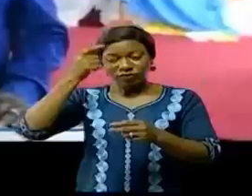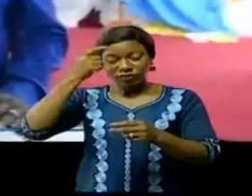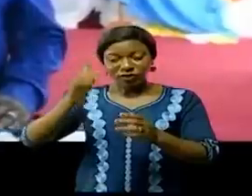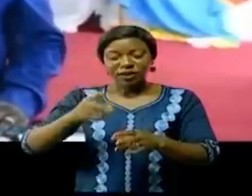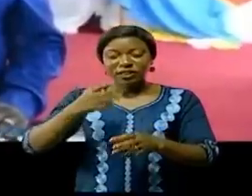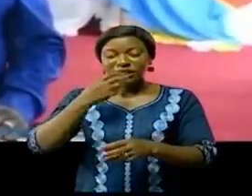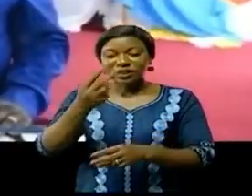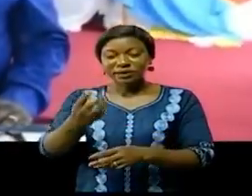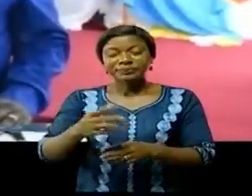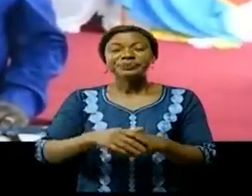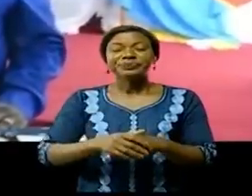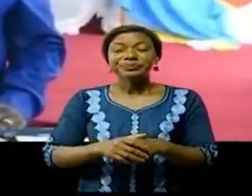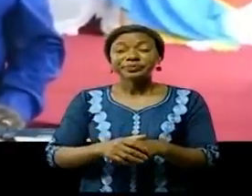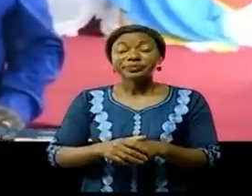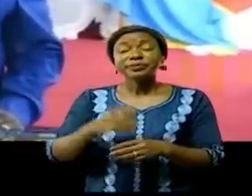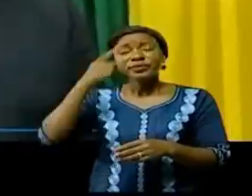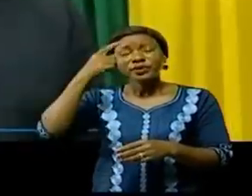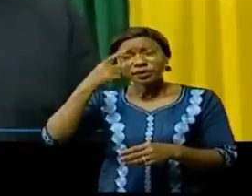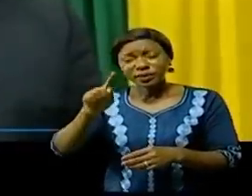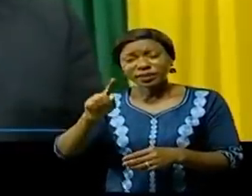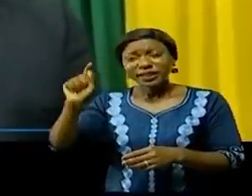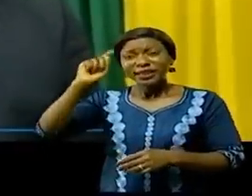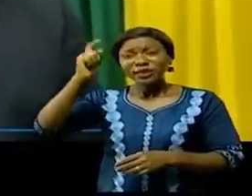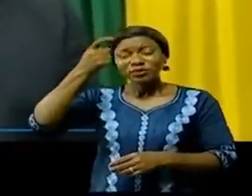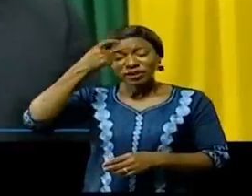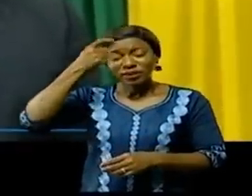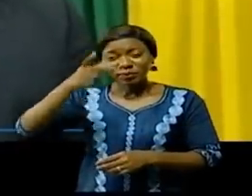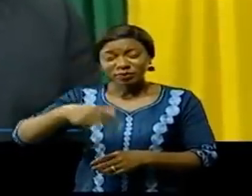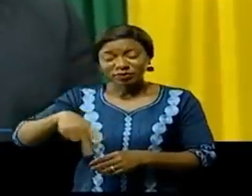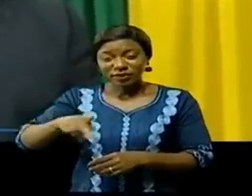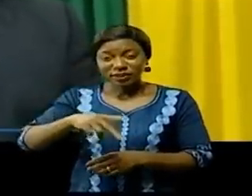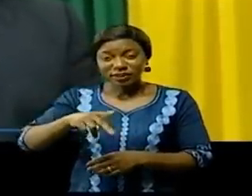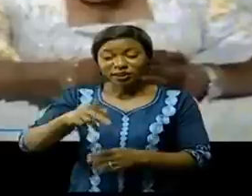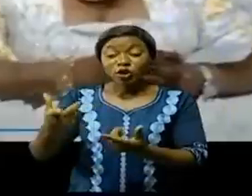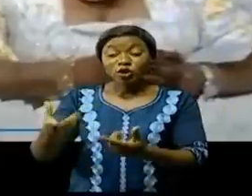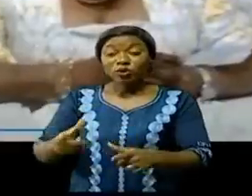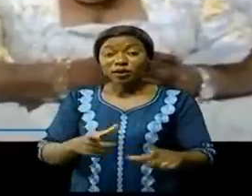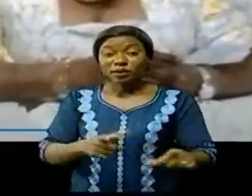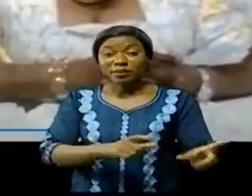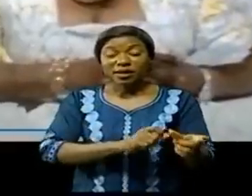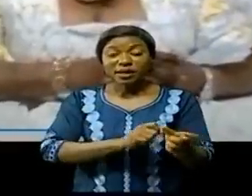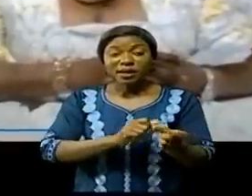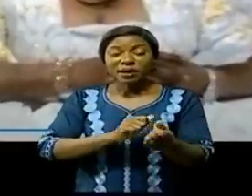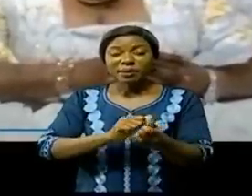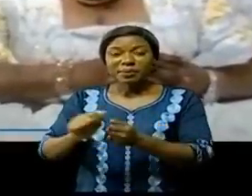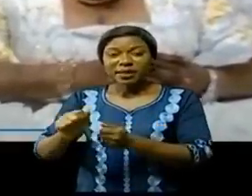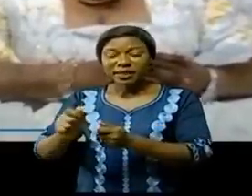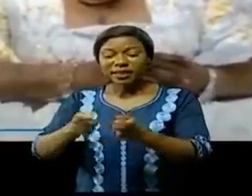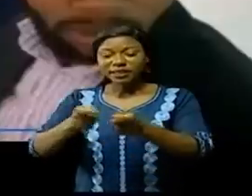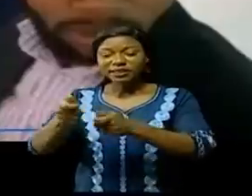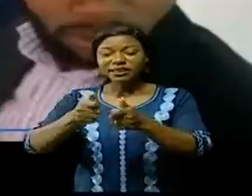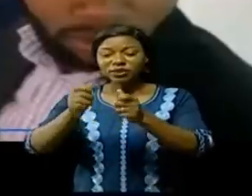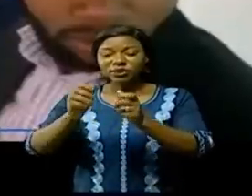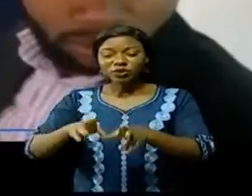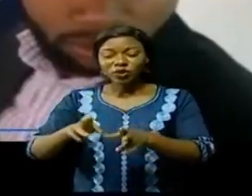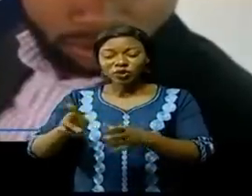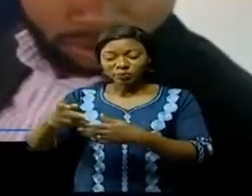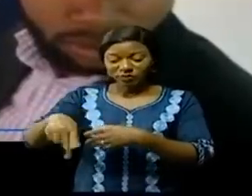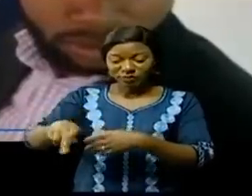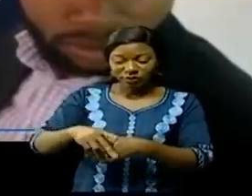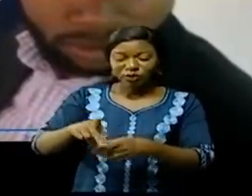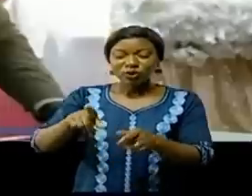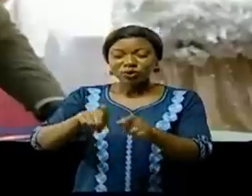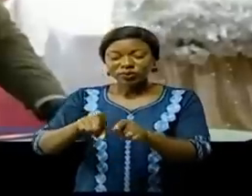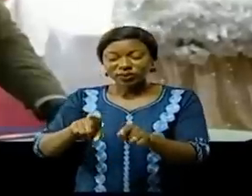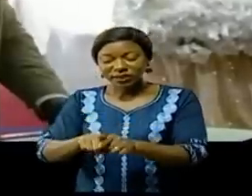Et pour bâtir un avenir meilleur, le gouvernement provincial du Lualaba, à travers la Direction provinciale de la fonction publique, travail et emploi, et